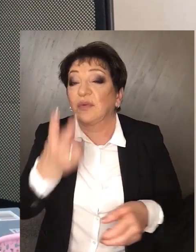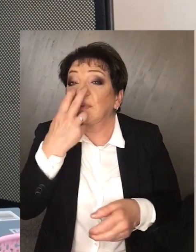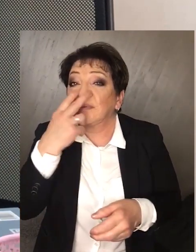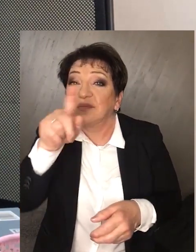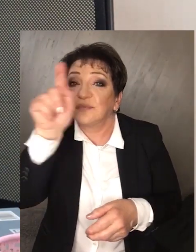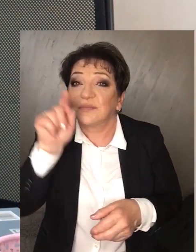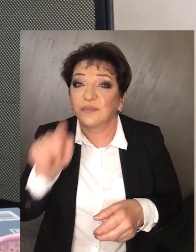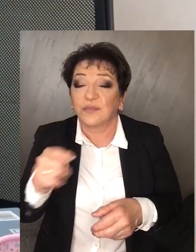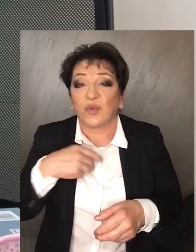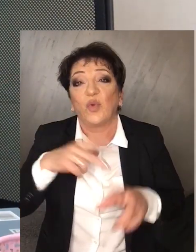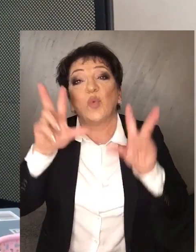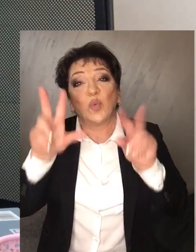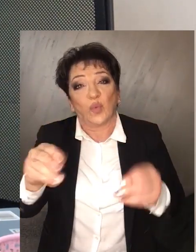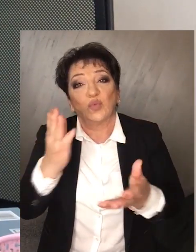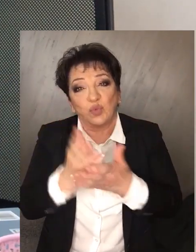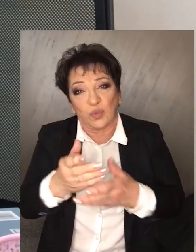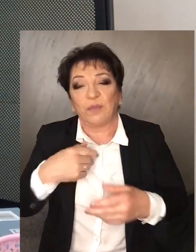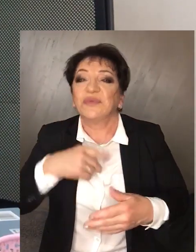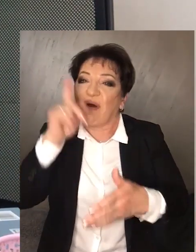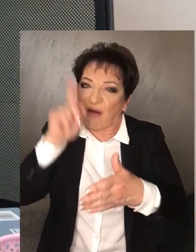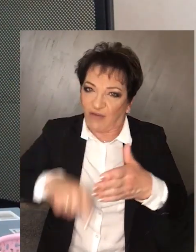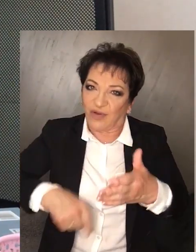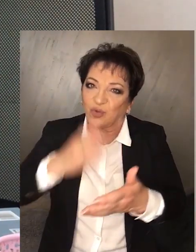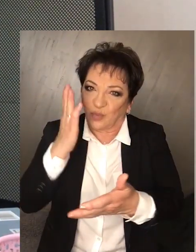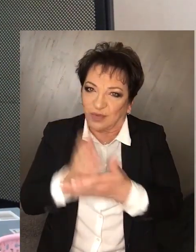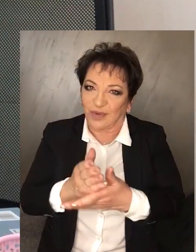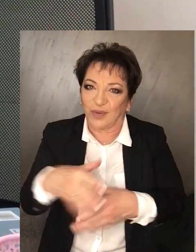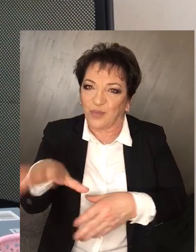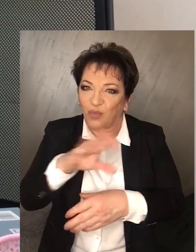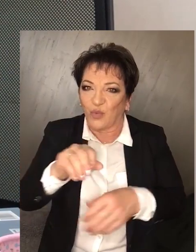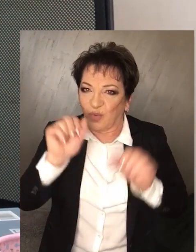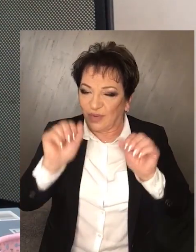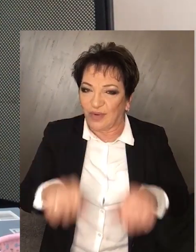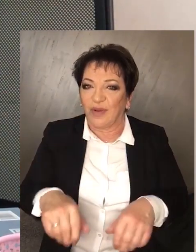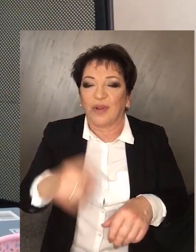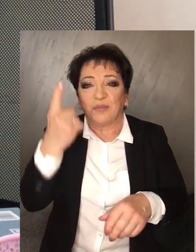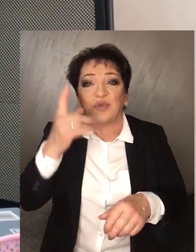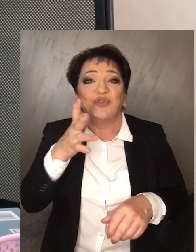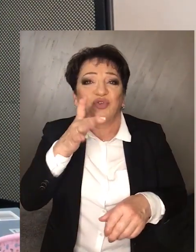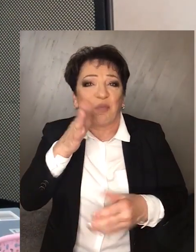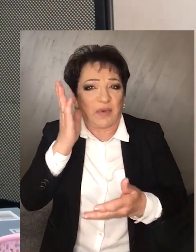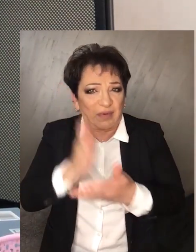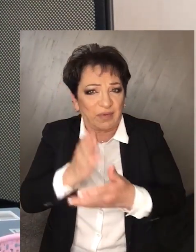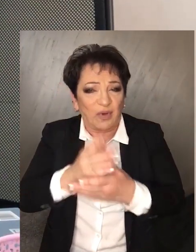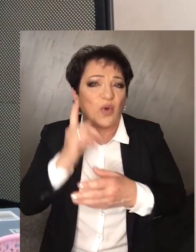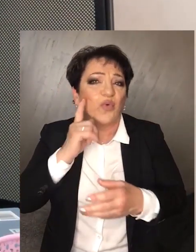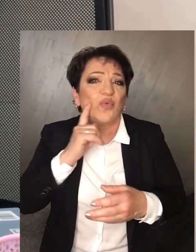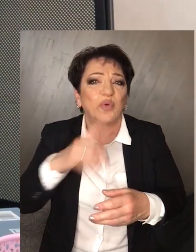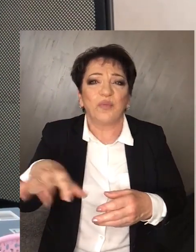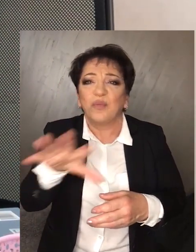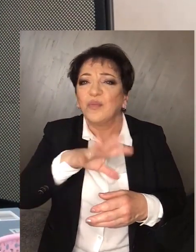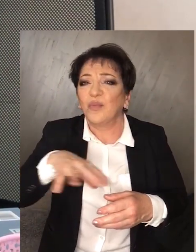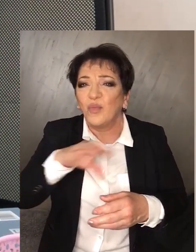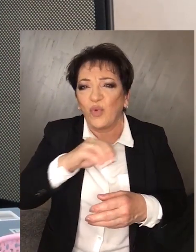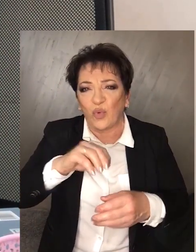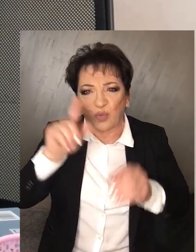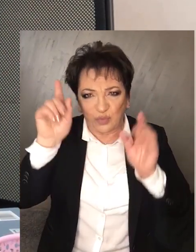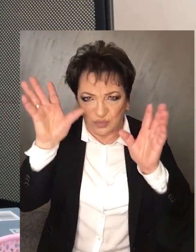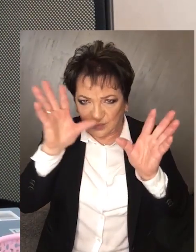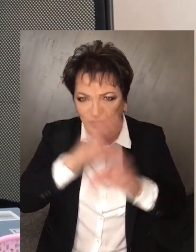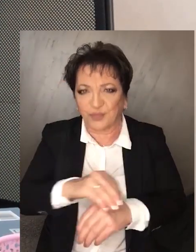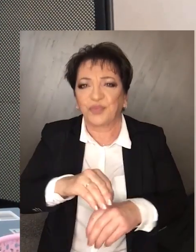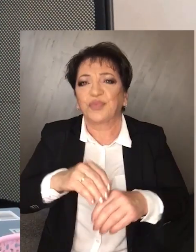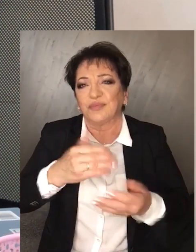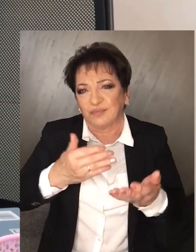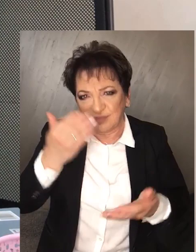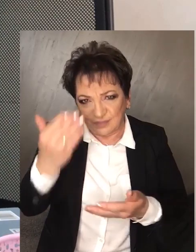հետ կապված այդ աշխատանքի հարցով մանավանդ, տեսնենք ինչ կլինի, հուսանք, ես հավատում եմ։ Ես հավատում եմ, որ